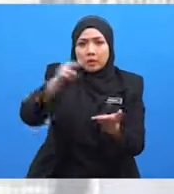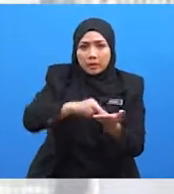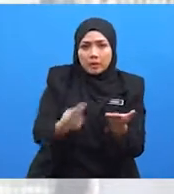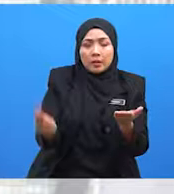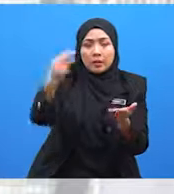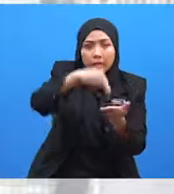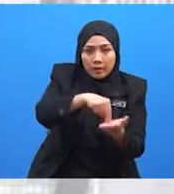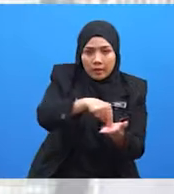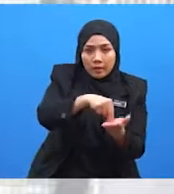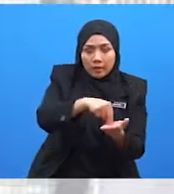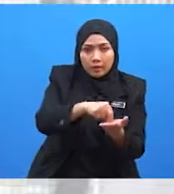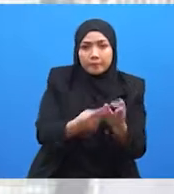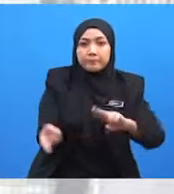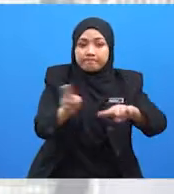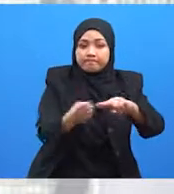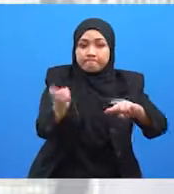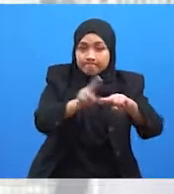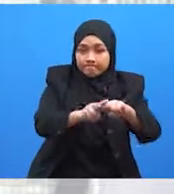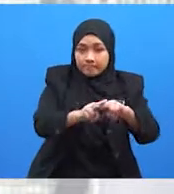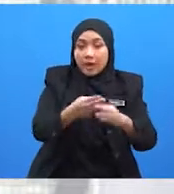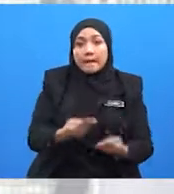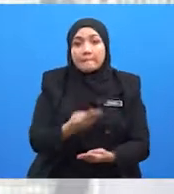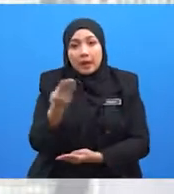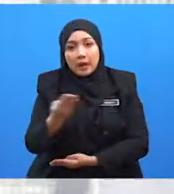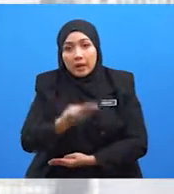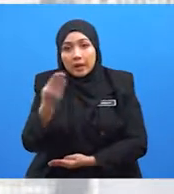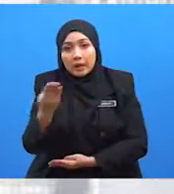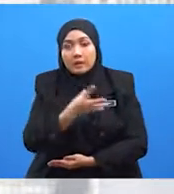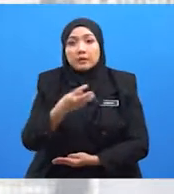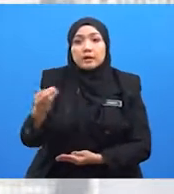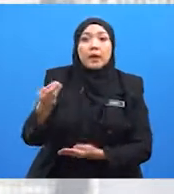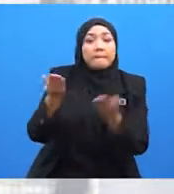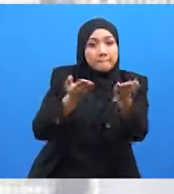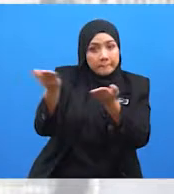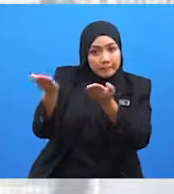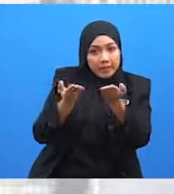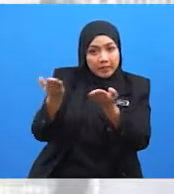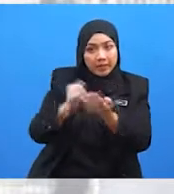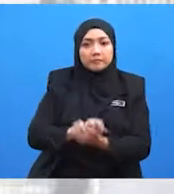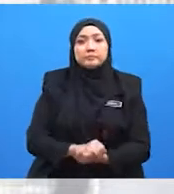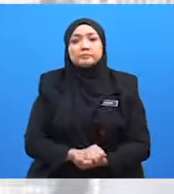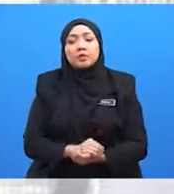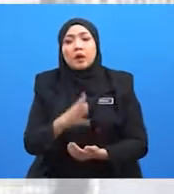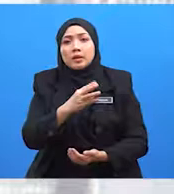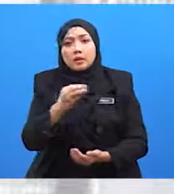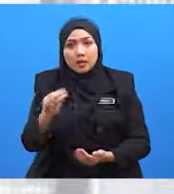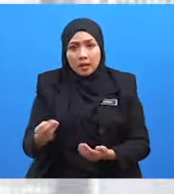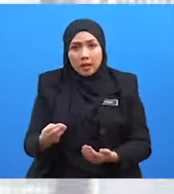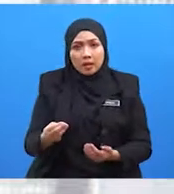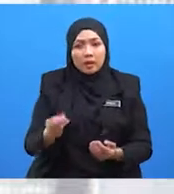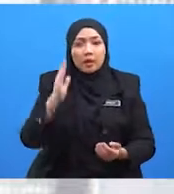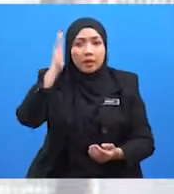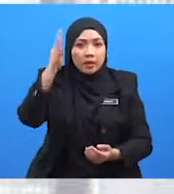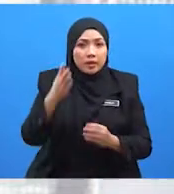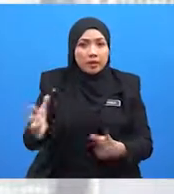barang atau perkhidmatan dan seterusnya meningkatkan pendapatan